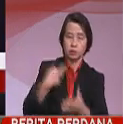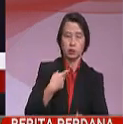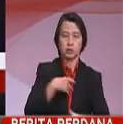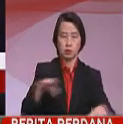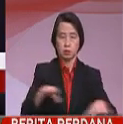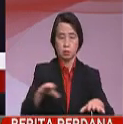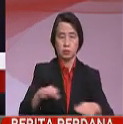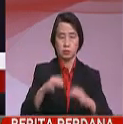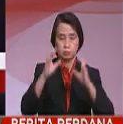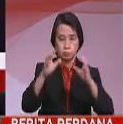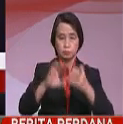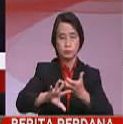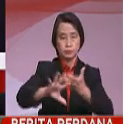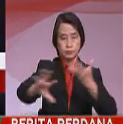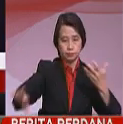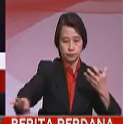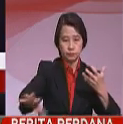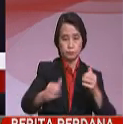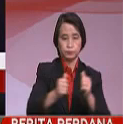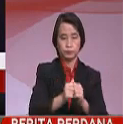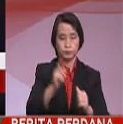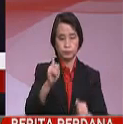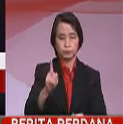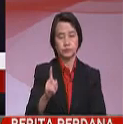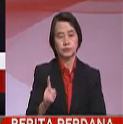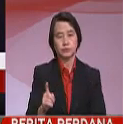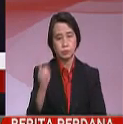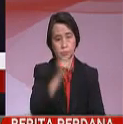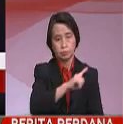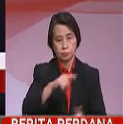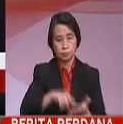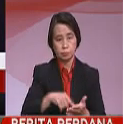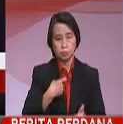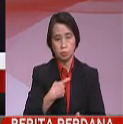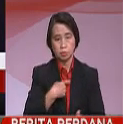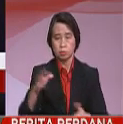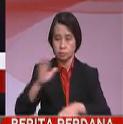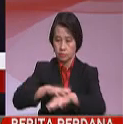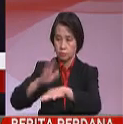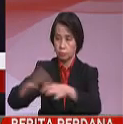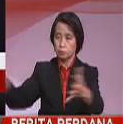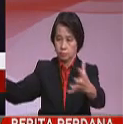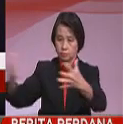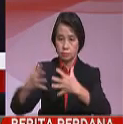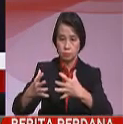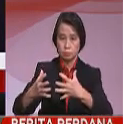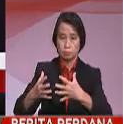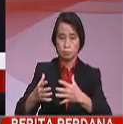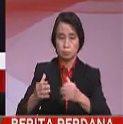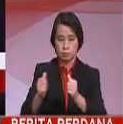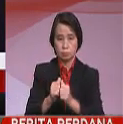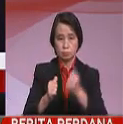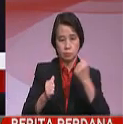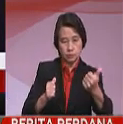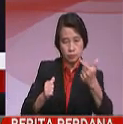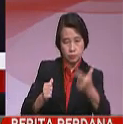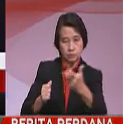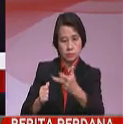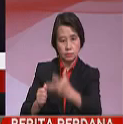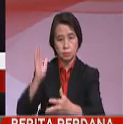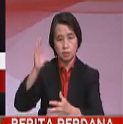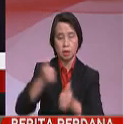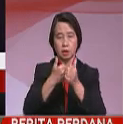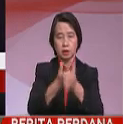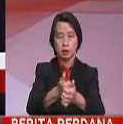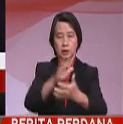persembahan secara berasingan dengan hari secara langsung nanti. So hari ini memang kami kumpulkan pun by segment artis terlibat akan datang